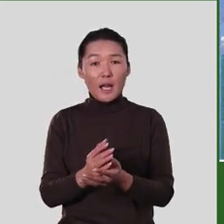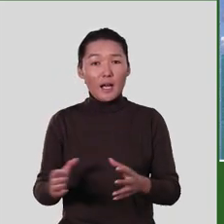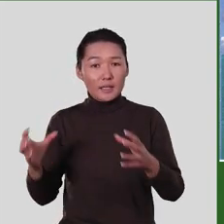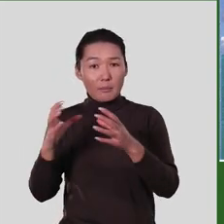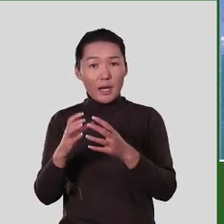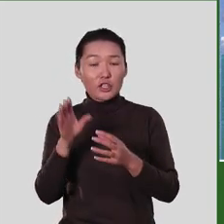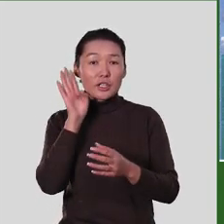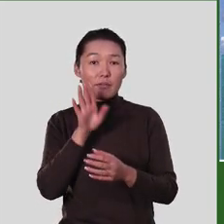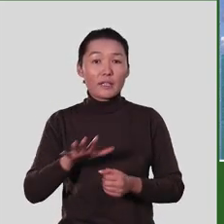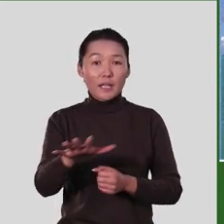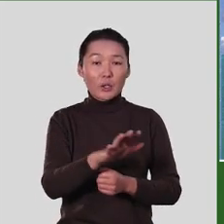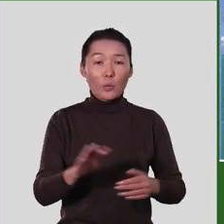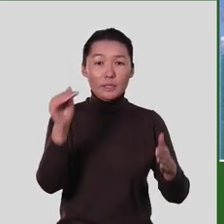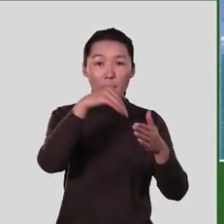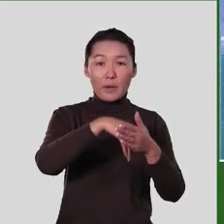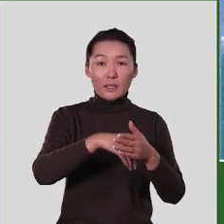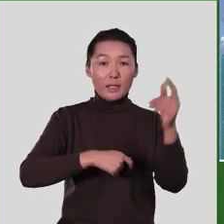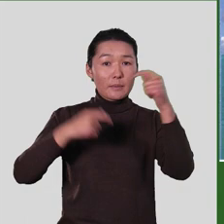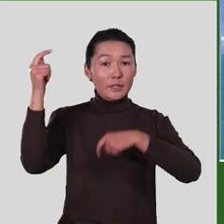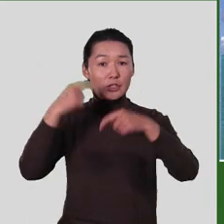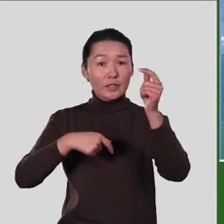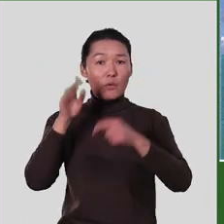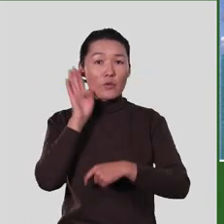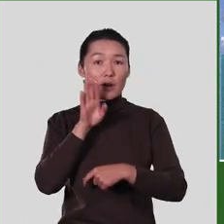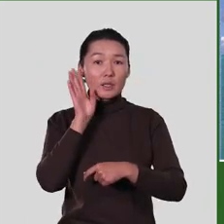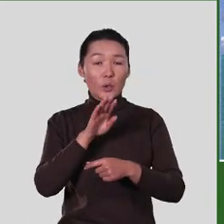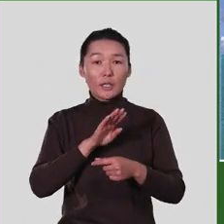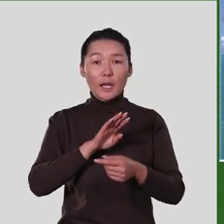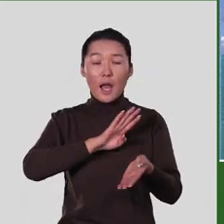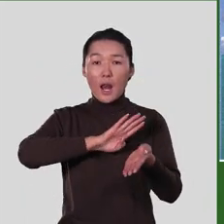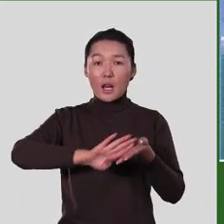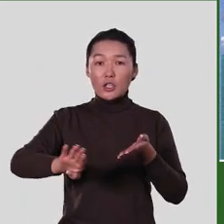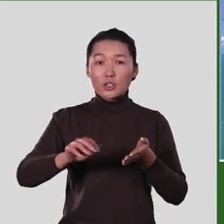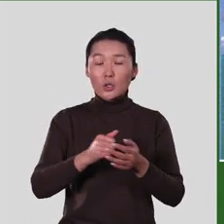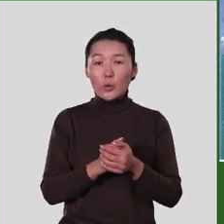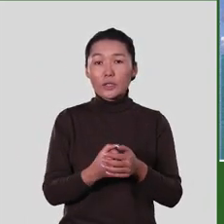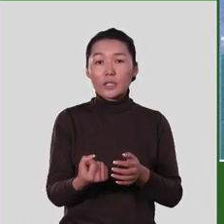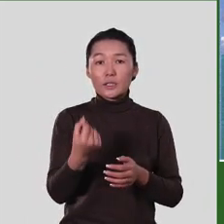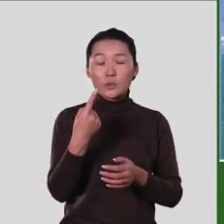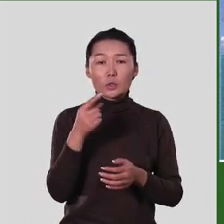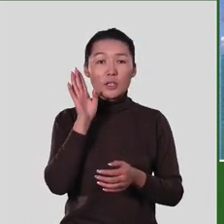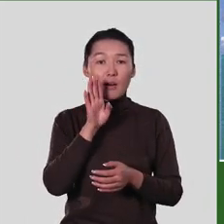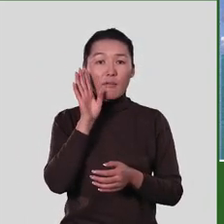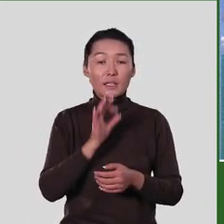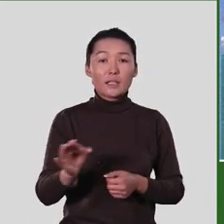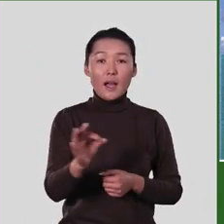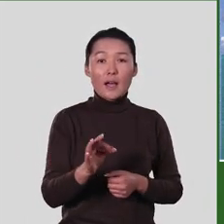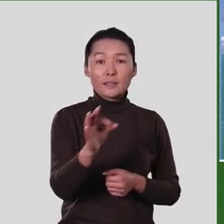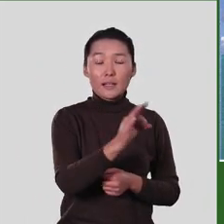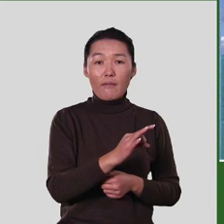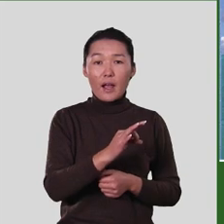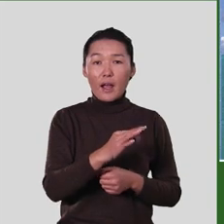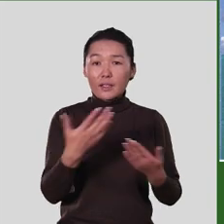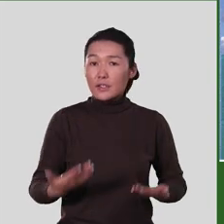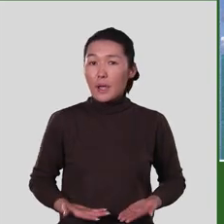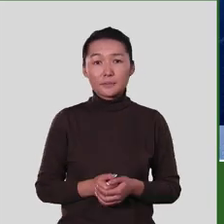водоемы, наполняемые дождевой водой. Лишенные источников воды острова